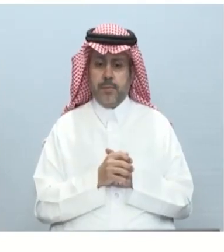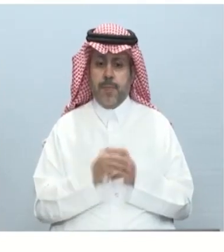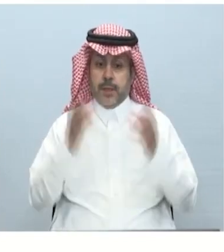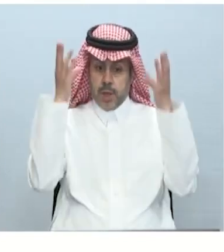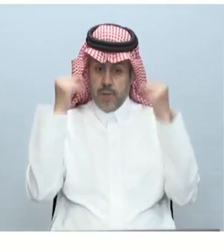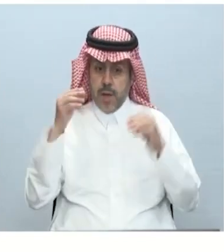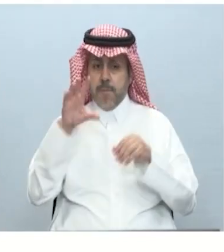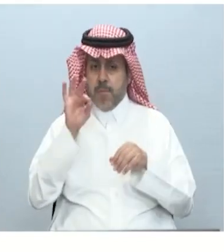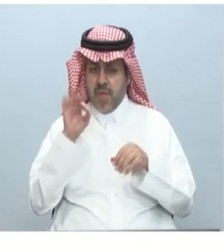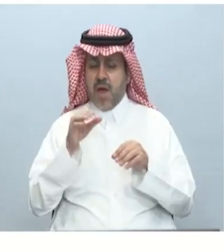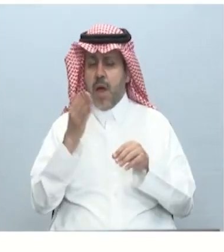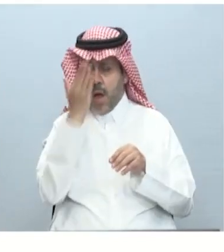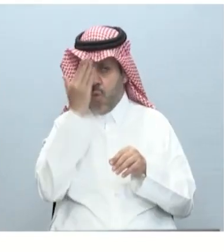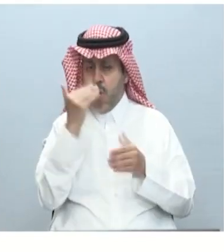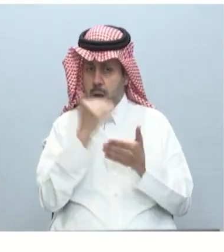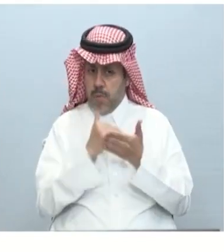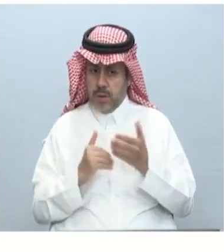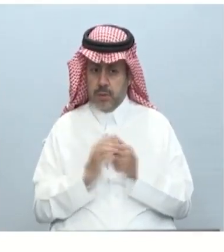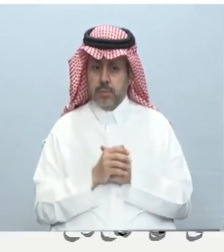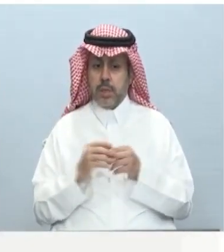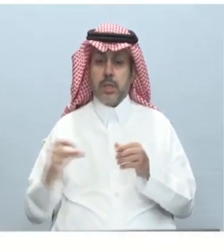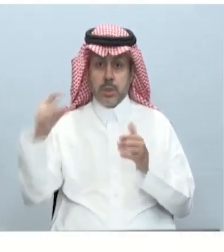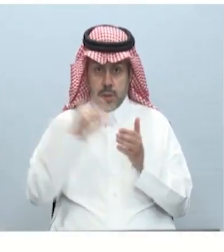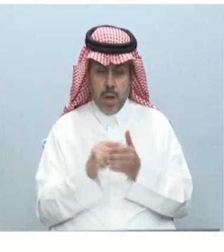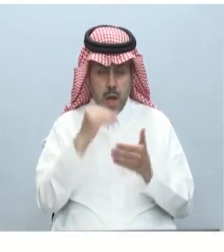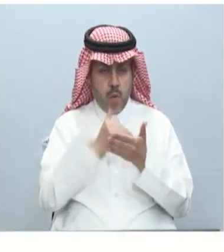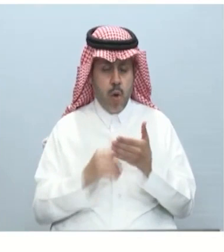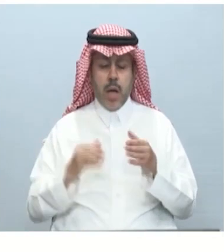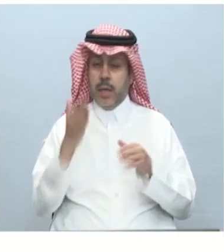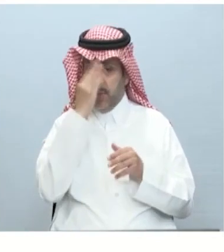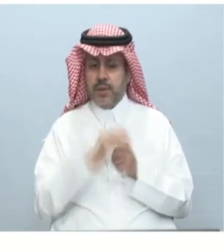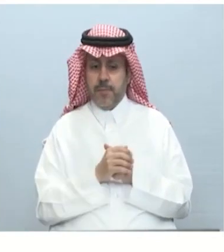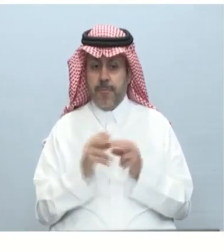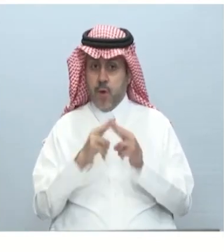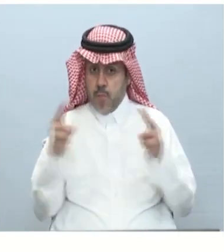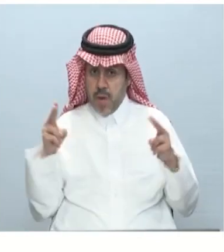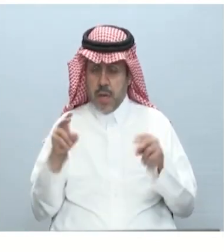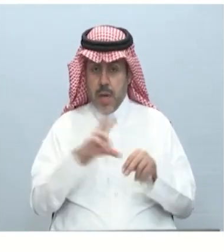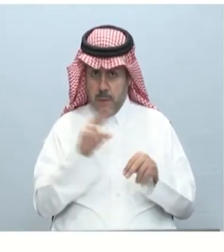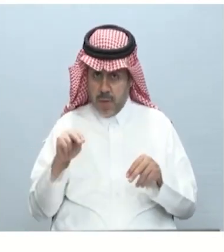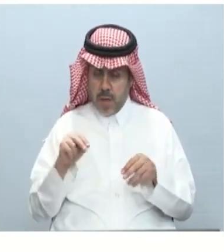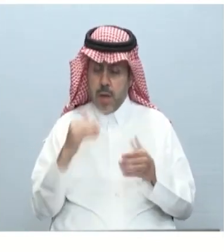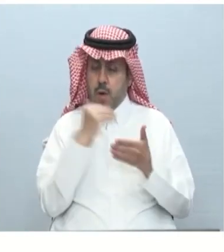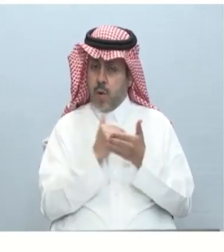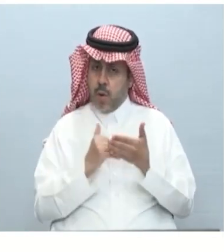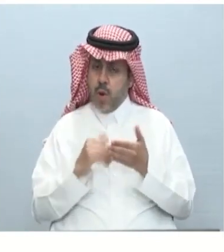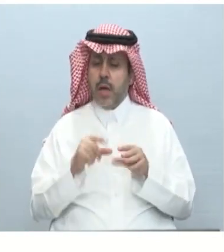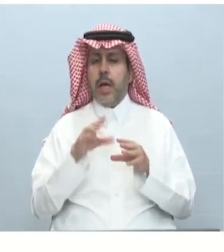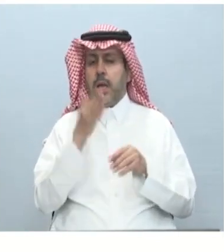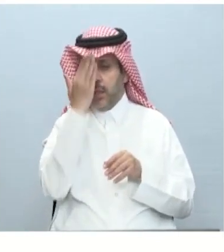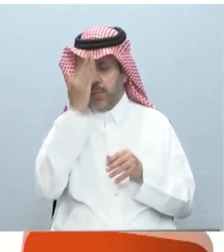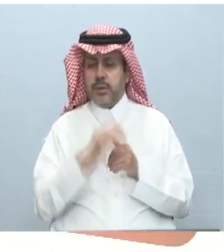الهدف الثاني ان يستدل على كل نوع من انواع العباده وكذلك ان يبين امثله على كل نوع من انواع